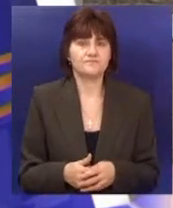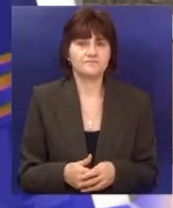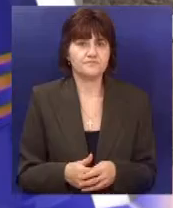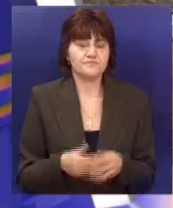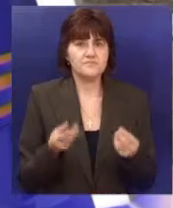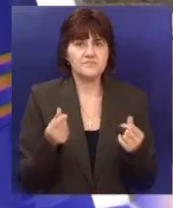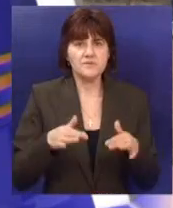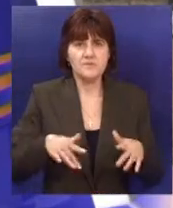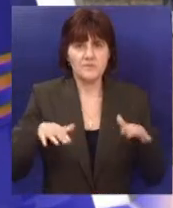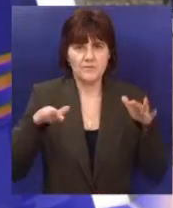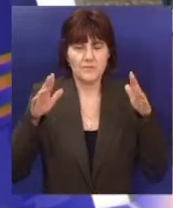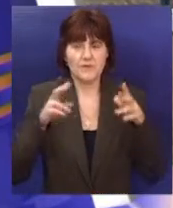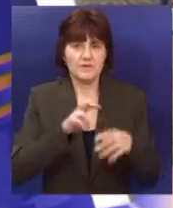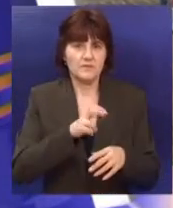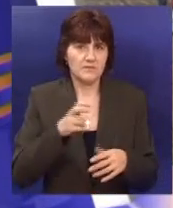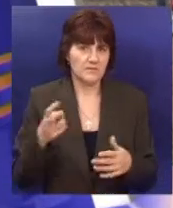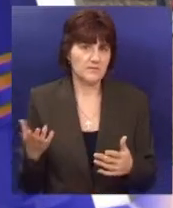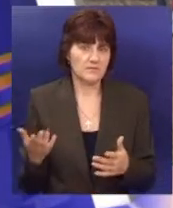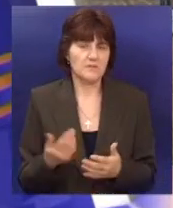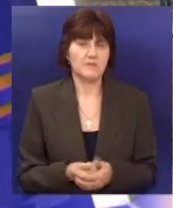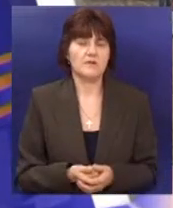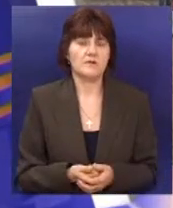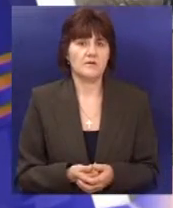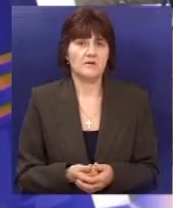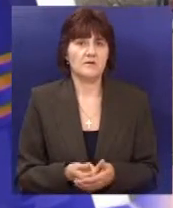se vuklo, piska i od alergije,